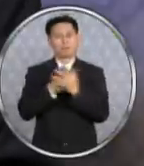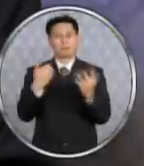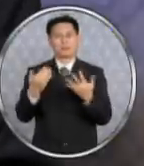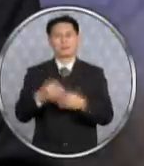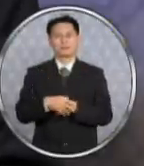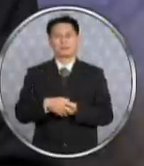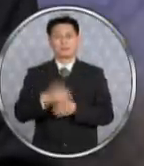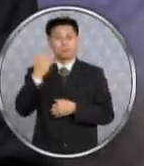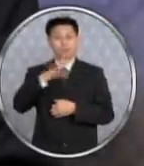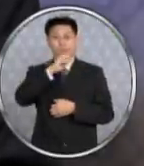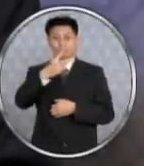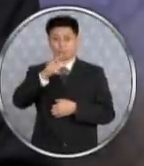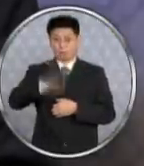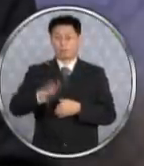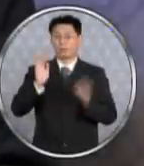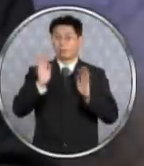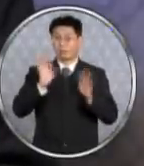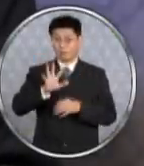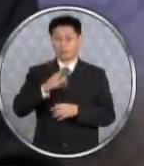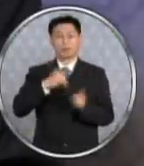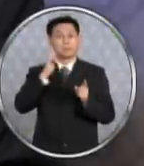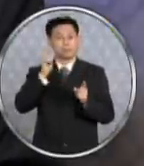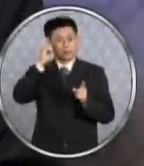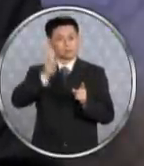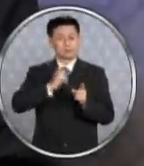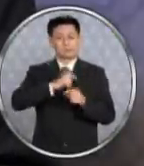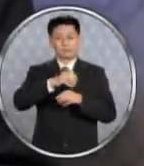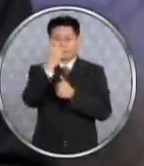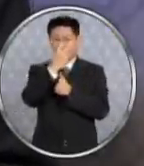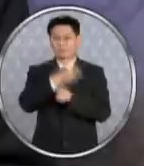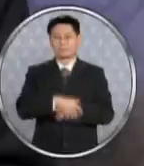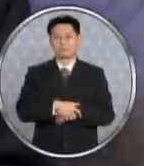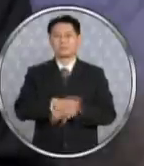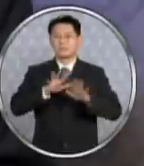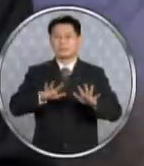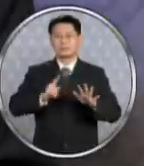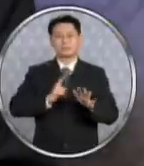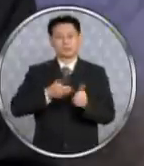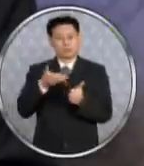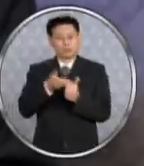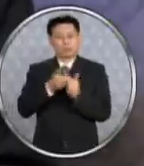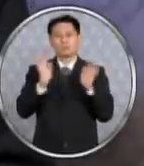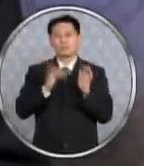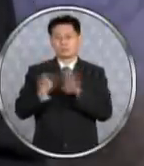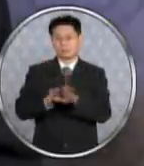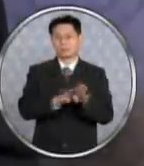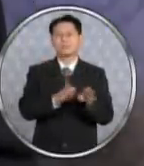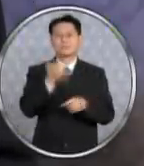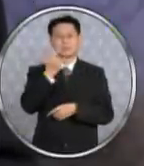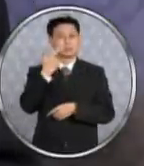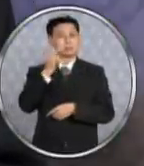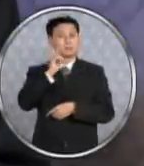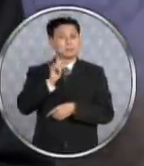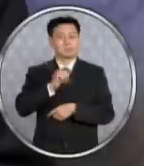对已经有2岁以下幼儿的妈妈，想自己带孩子的，我们已经实施育婴假，父母可以各自